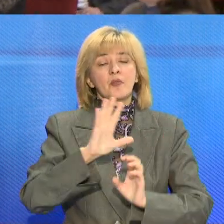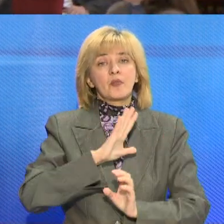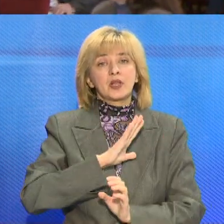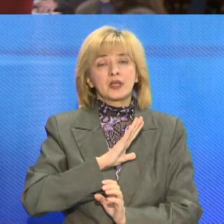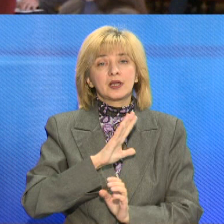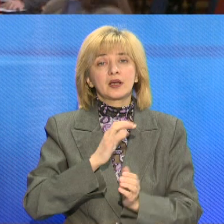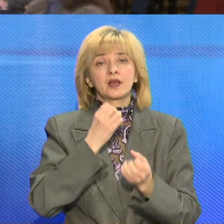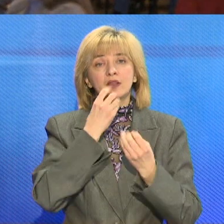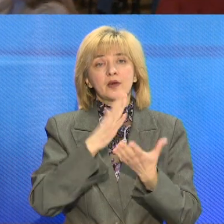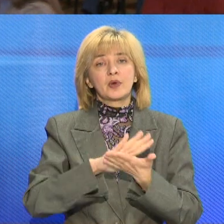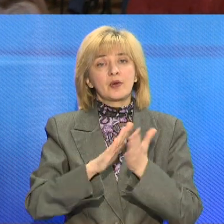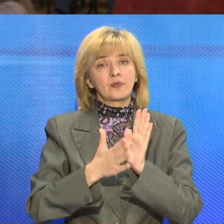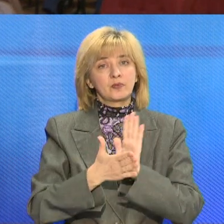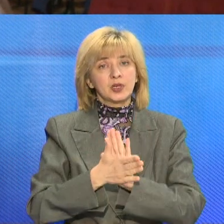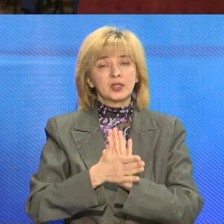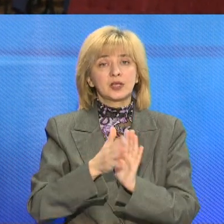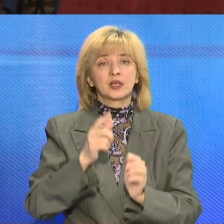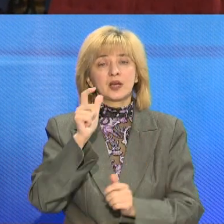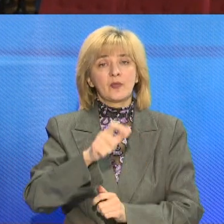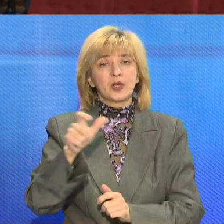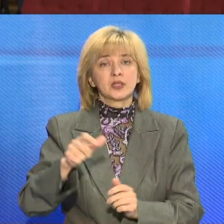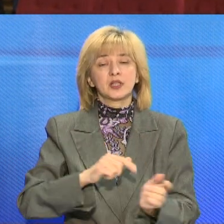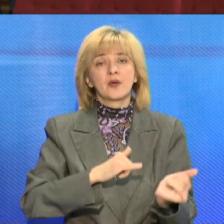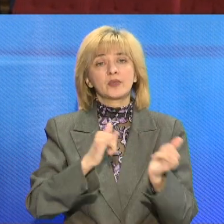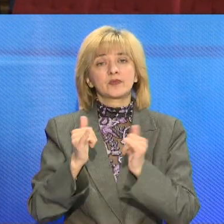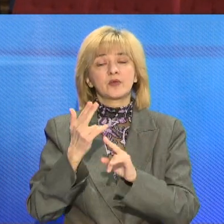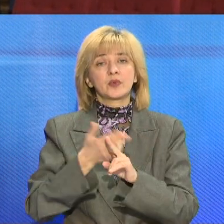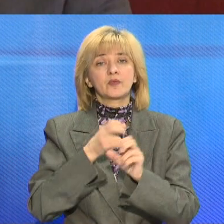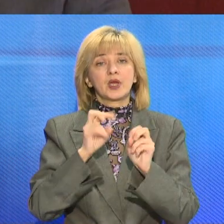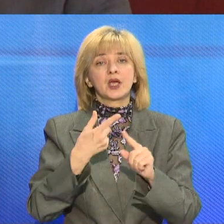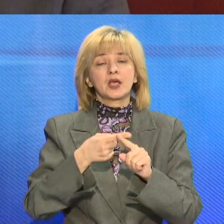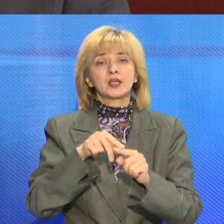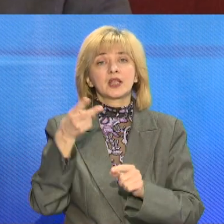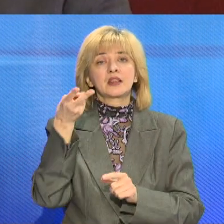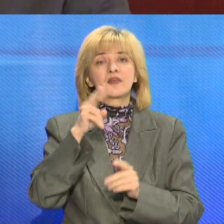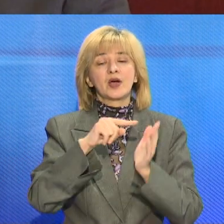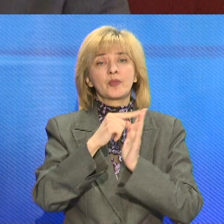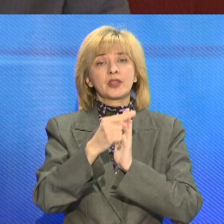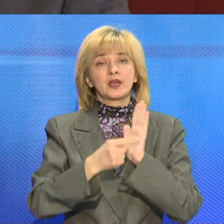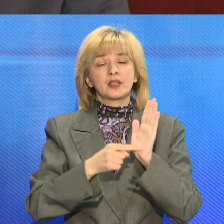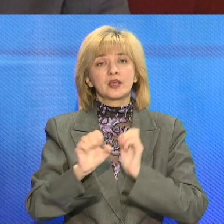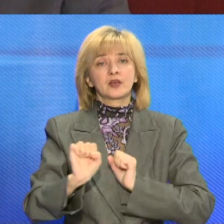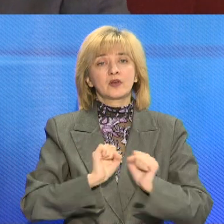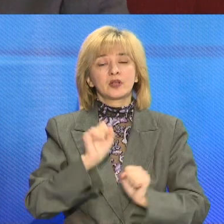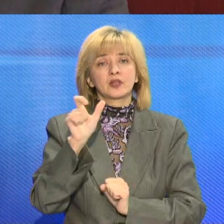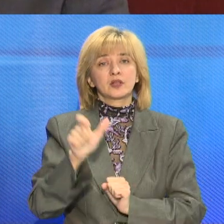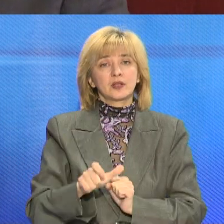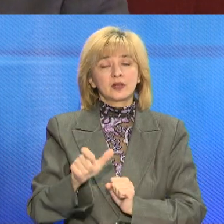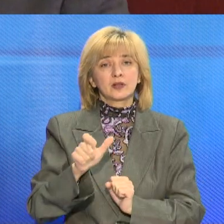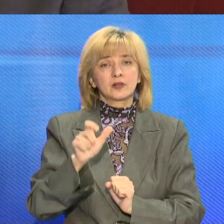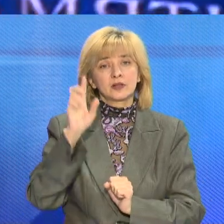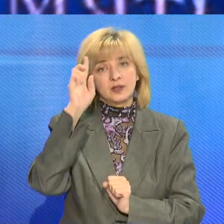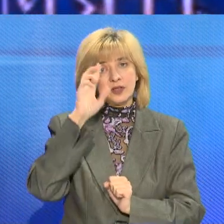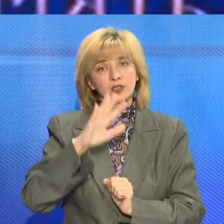– дабрабыт грамадзян і забеспячэнне бяспекі. Гэтыя два пытанні па меркаванні кіраўніка дзяржавы як ніколі сёння